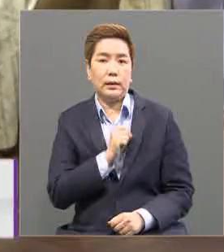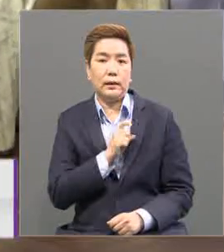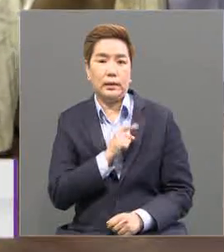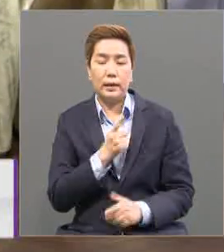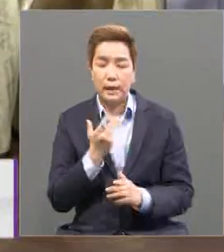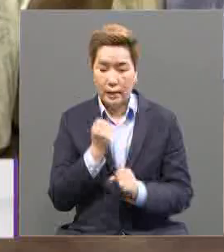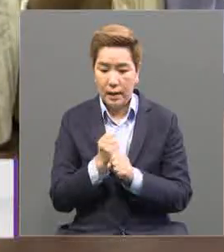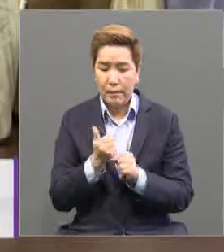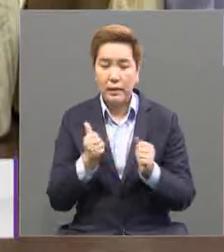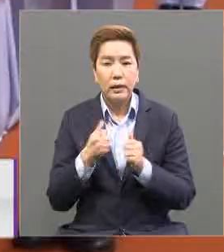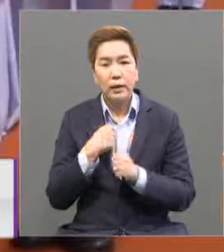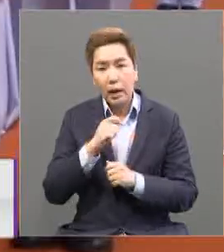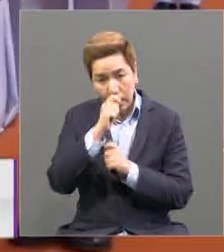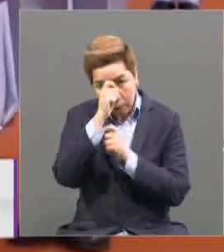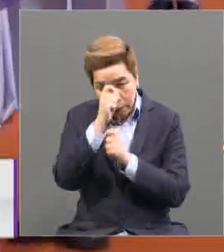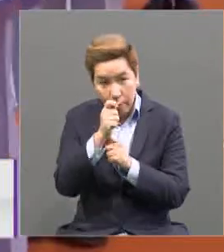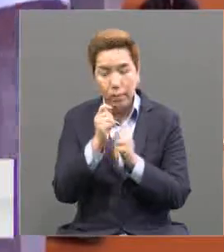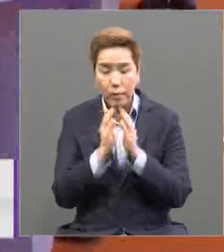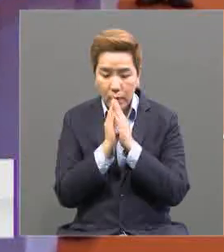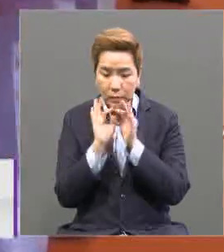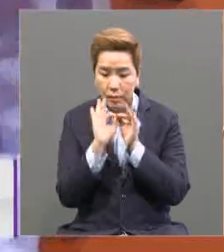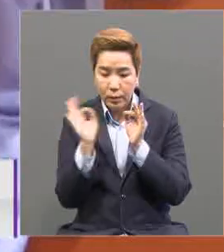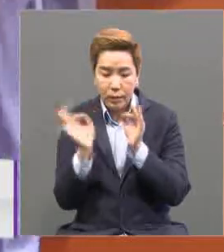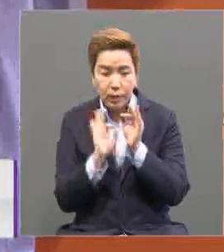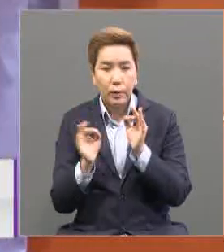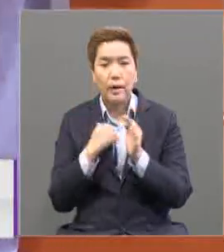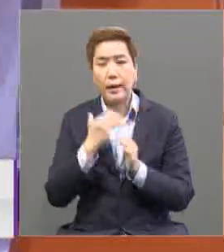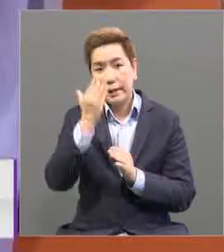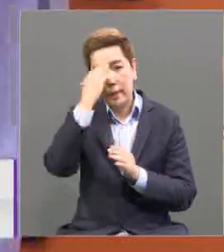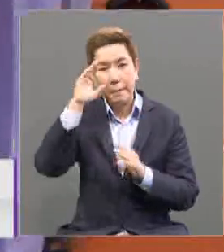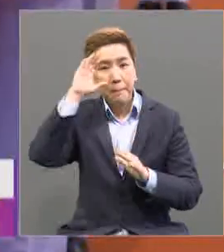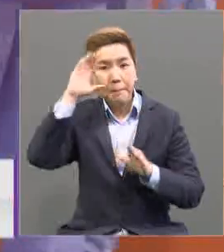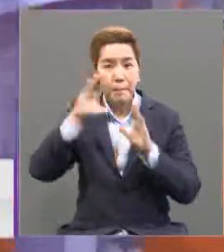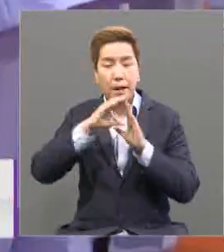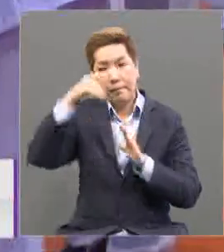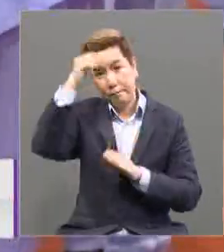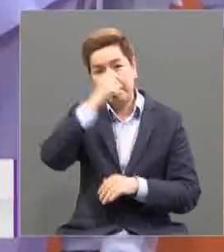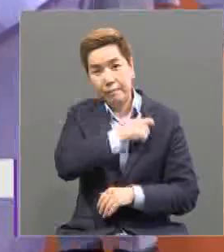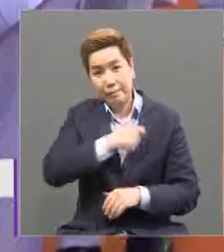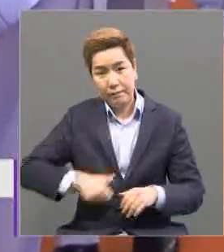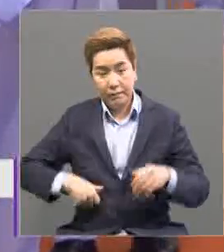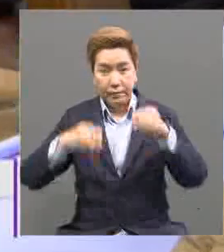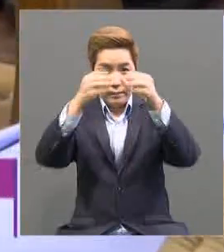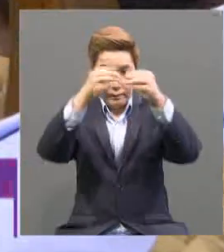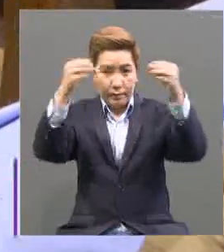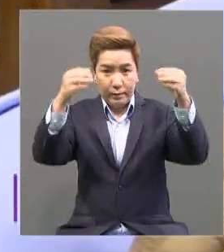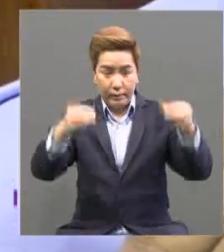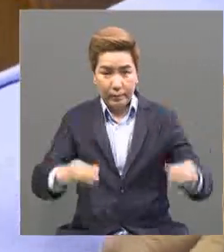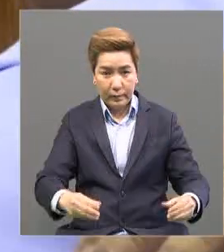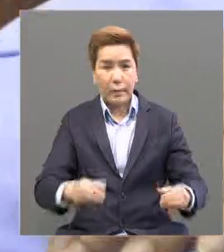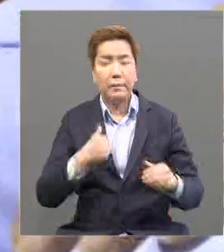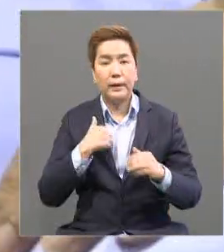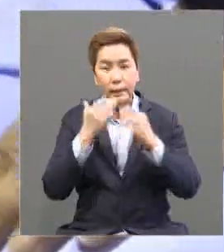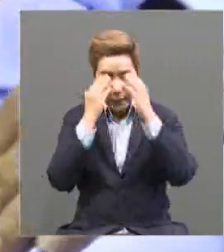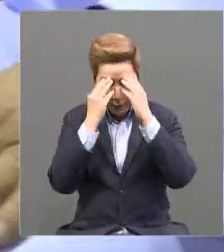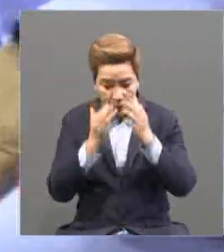าถวายราชสดุดีและถวายพระพรชัยมงคลเบื้องหน้าพระบรมฉายาลักษณ์จากนั้นค่ะผู้นำศาสนาอิสล